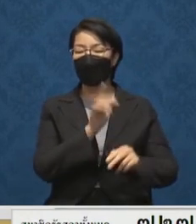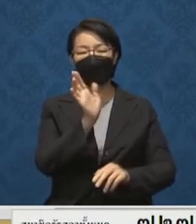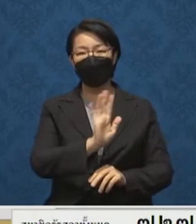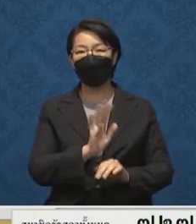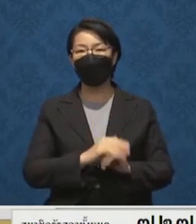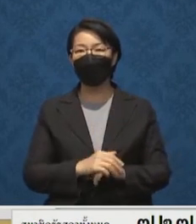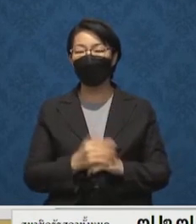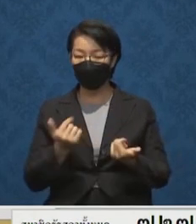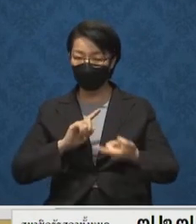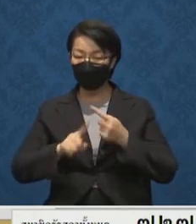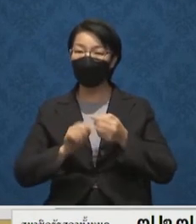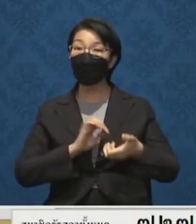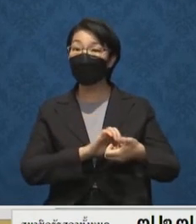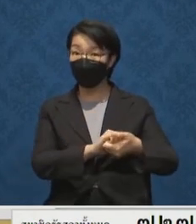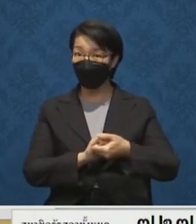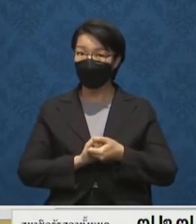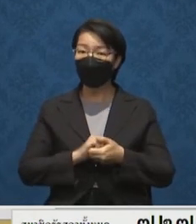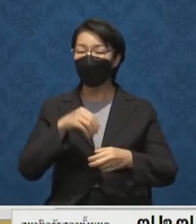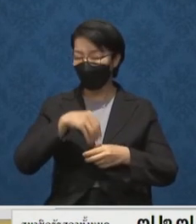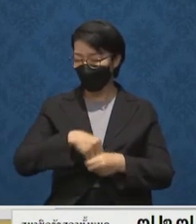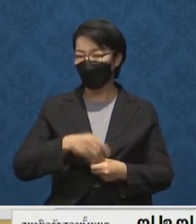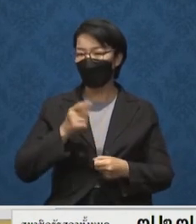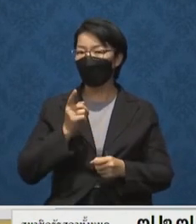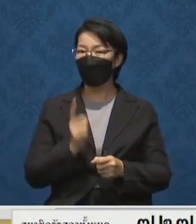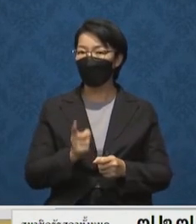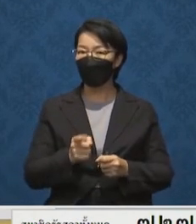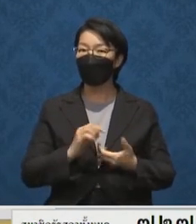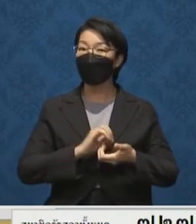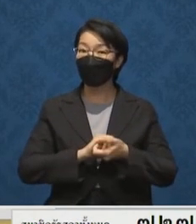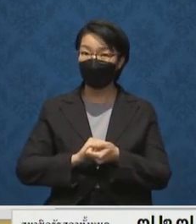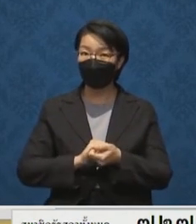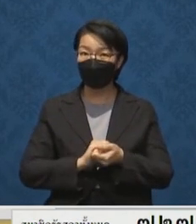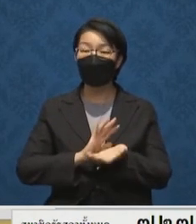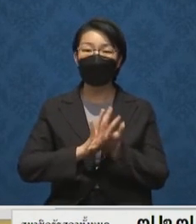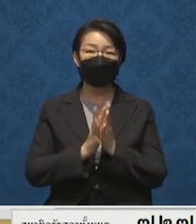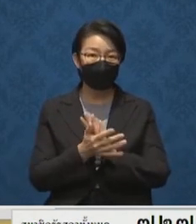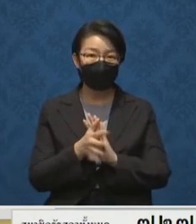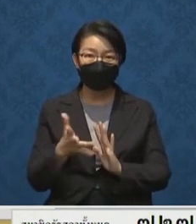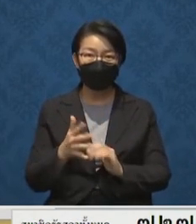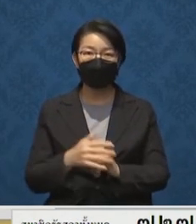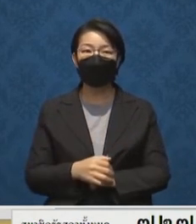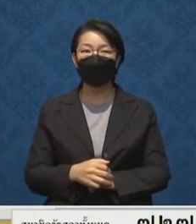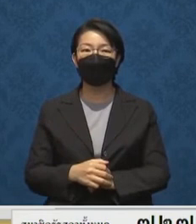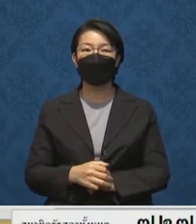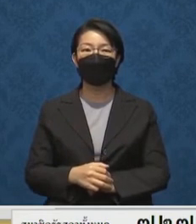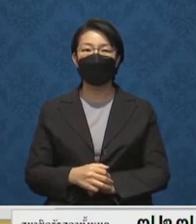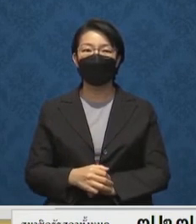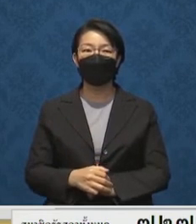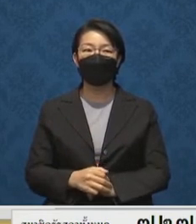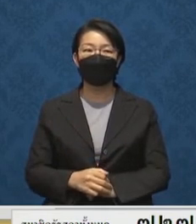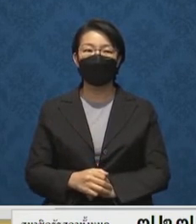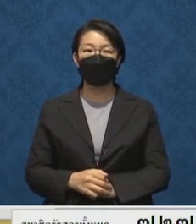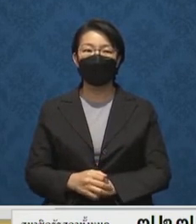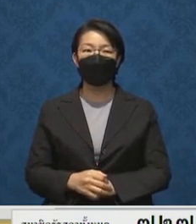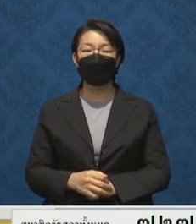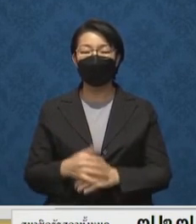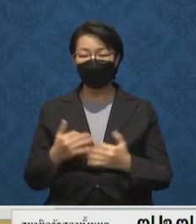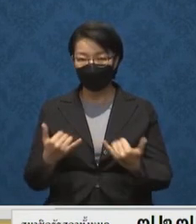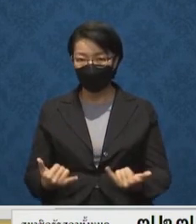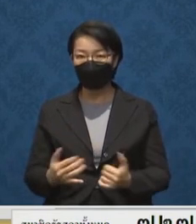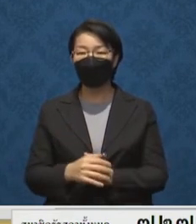มธภาพดีๆก็ยงคงเช่เดินไม่เคยเปลยแลงแ้ว่าเราจะต้องทำหนาที่ต่างกันหากว่